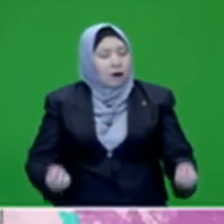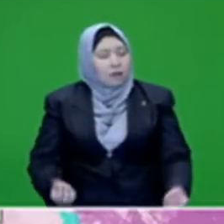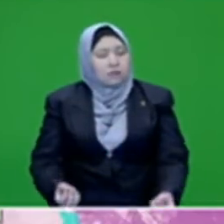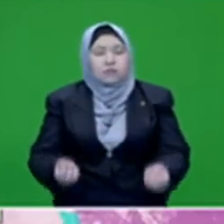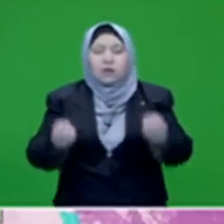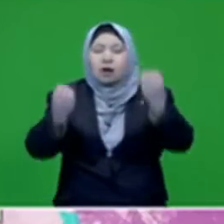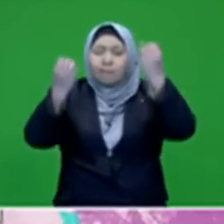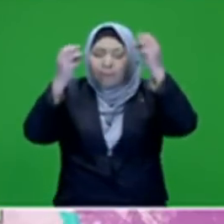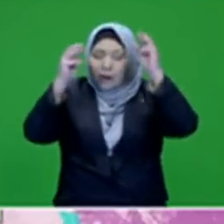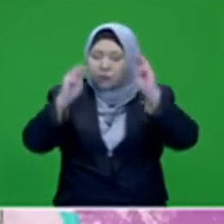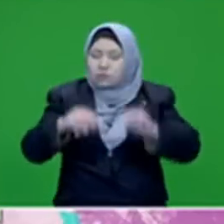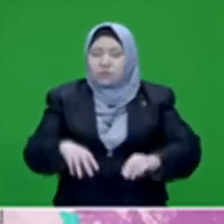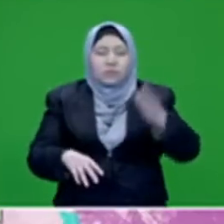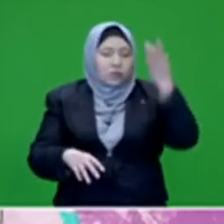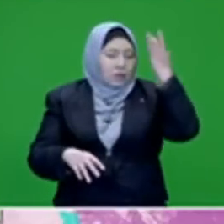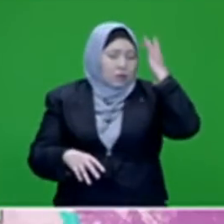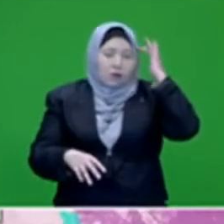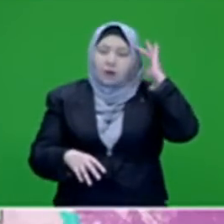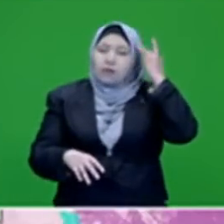أكثر